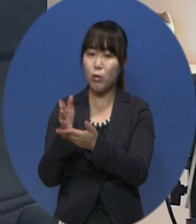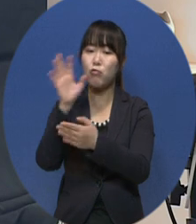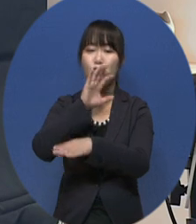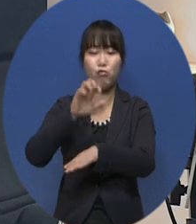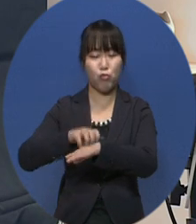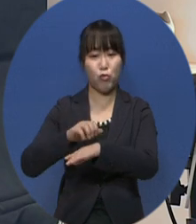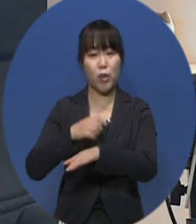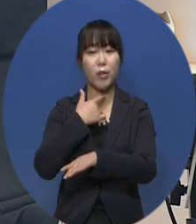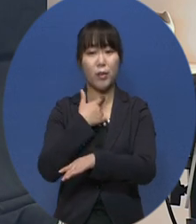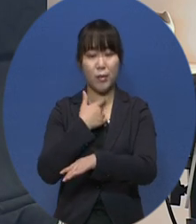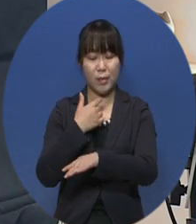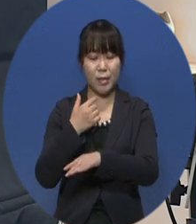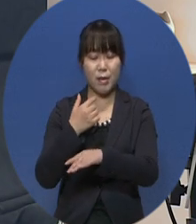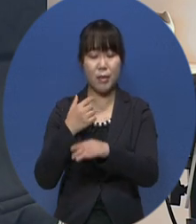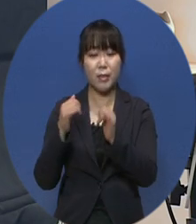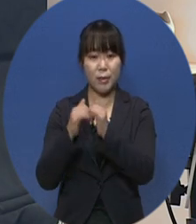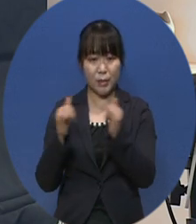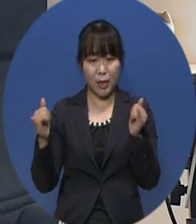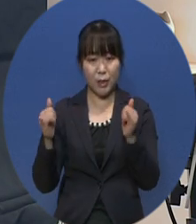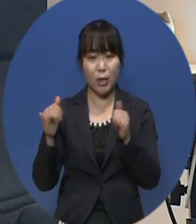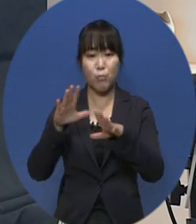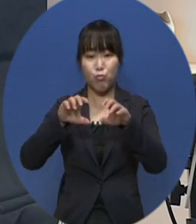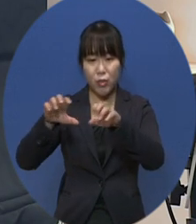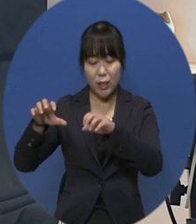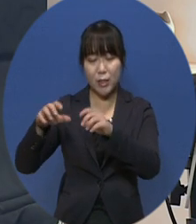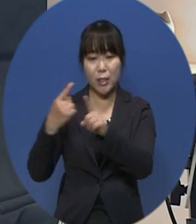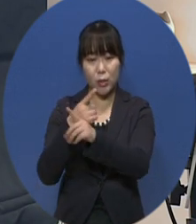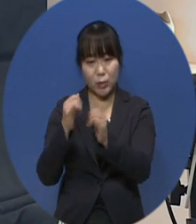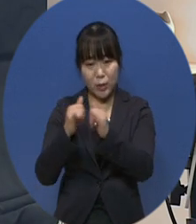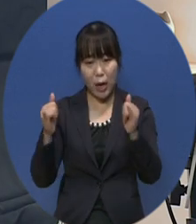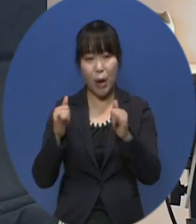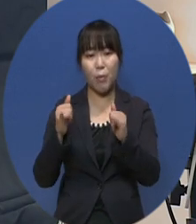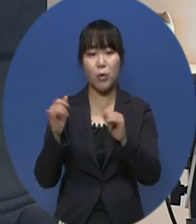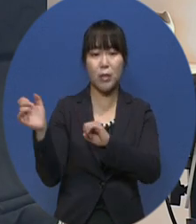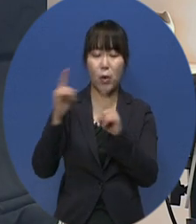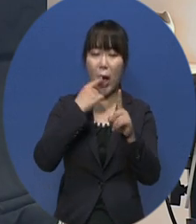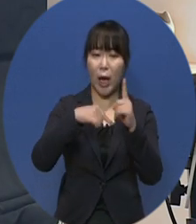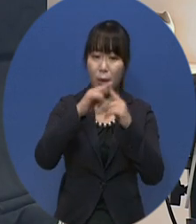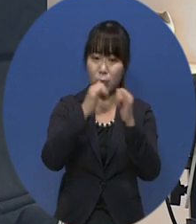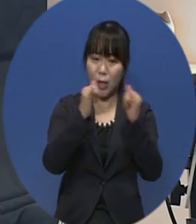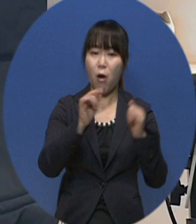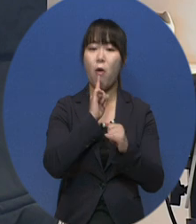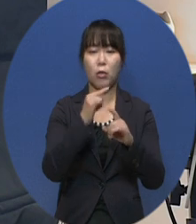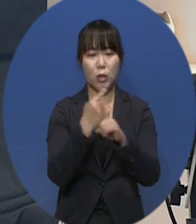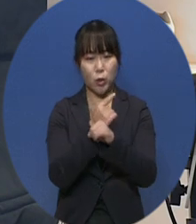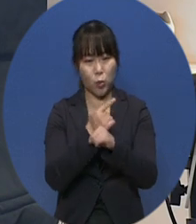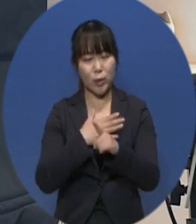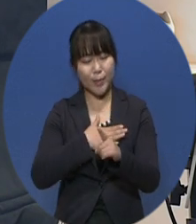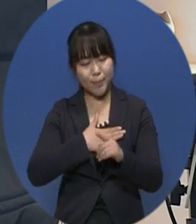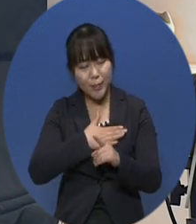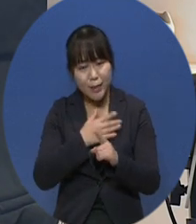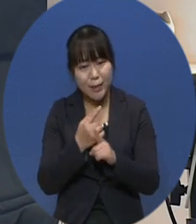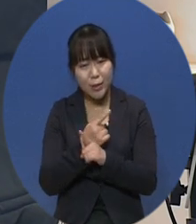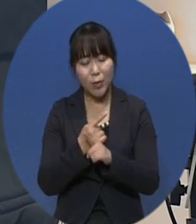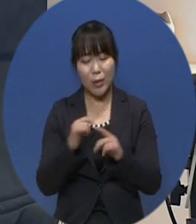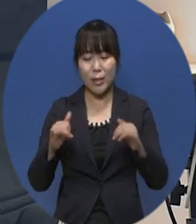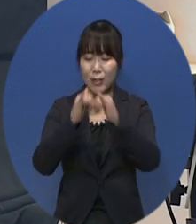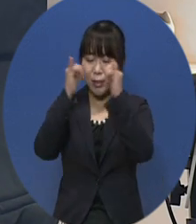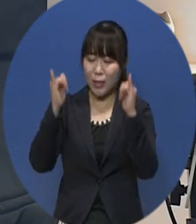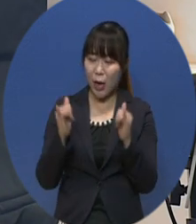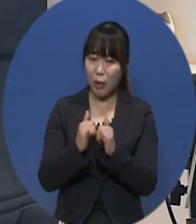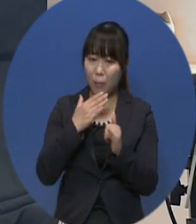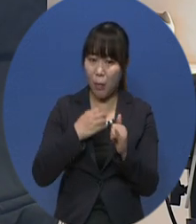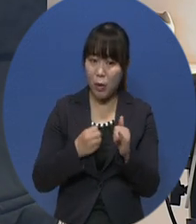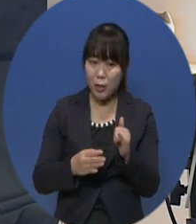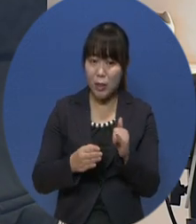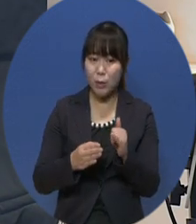전문적으로 훈련된 물리치료사, 작업치료사, 재활 간호사 네. 또 언어치료사, 심리치료사, 사회복지사, 네.